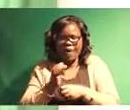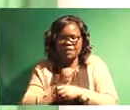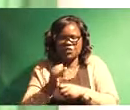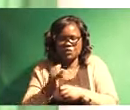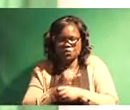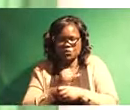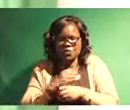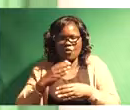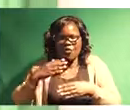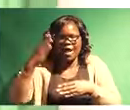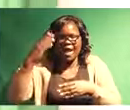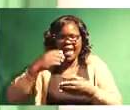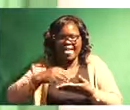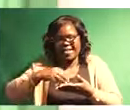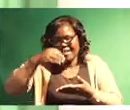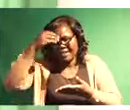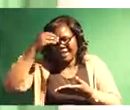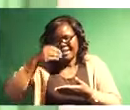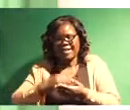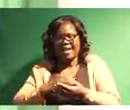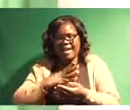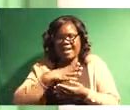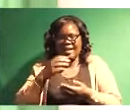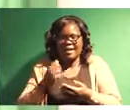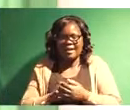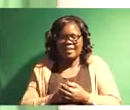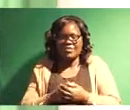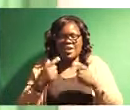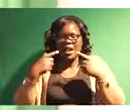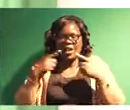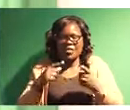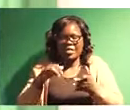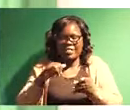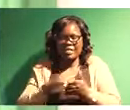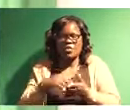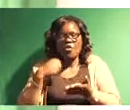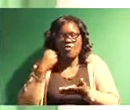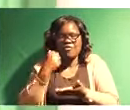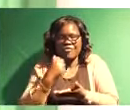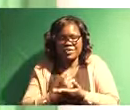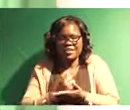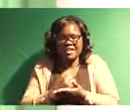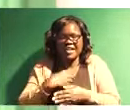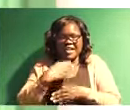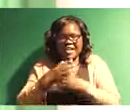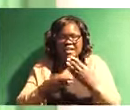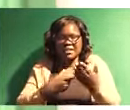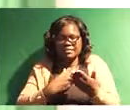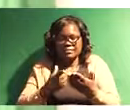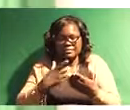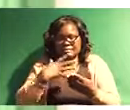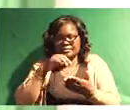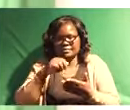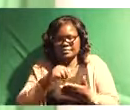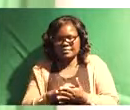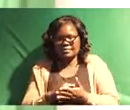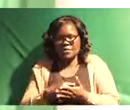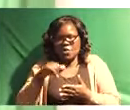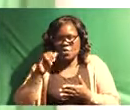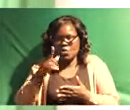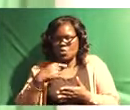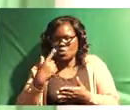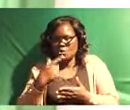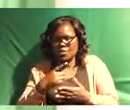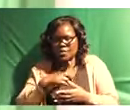institutions of higher learning. Na tutatangaza hiyo rasmi wiki ijayo, ili wale